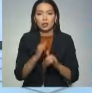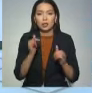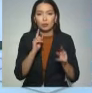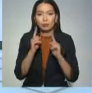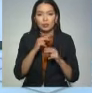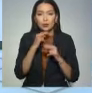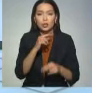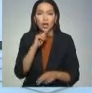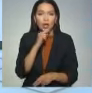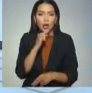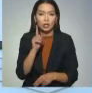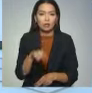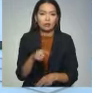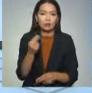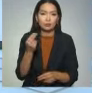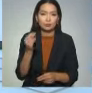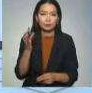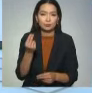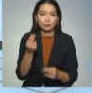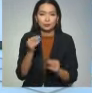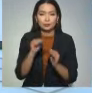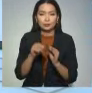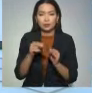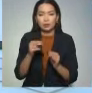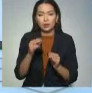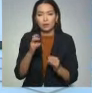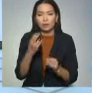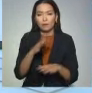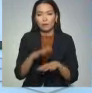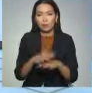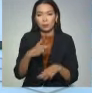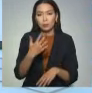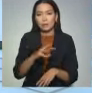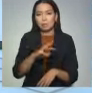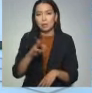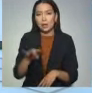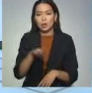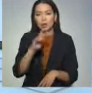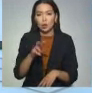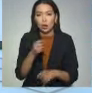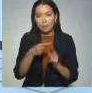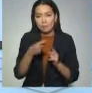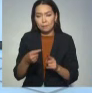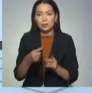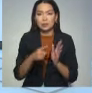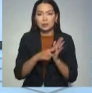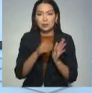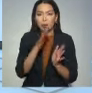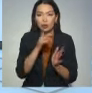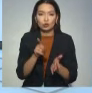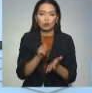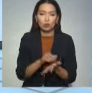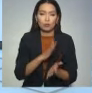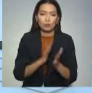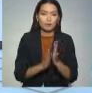экономике. Так, активы национального фонда сейчас составляют более 55 миллиардов долларов, но в ближайшие 7 лет они должны вырасти до 100